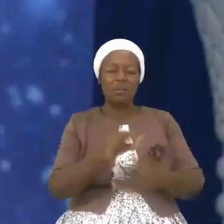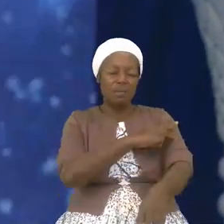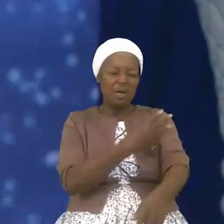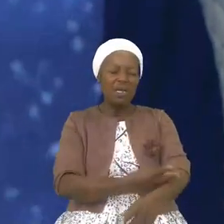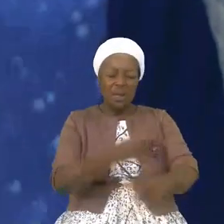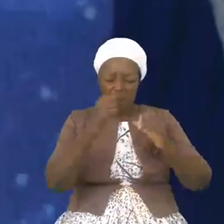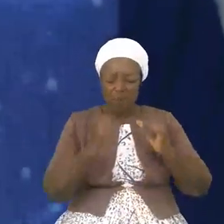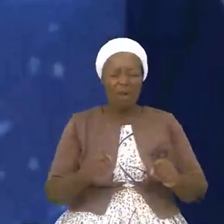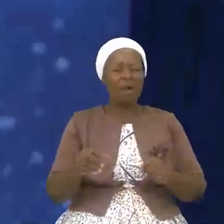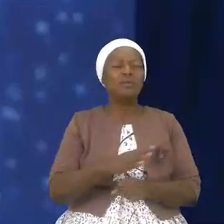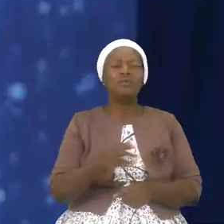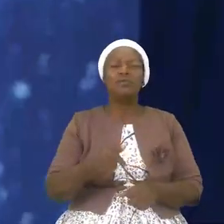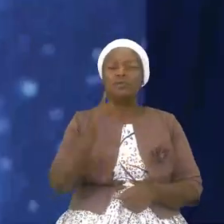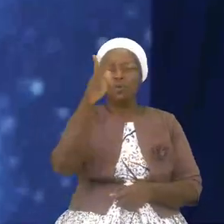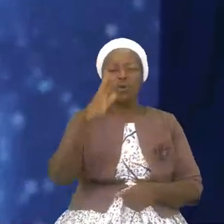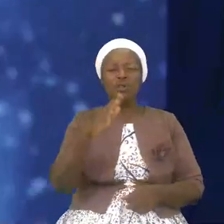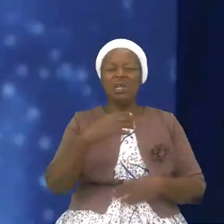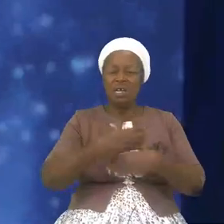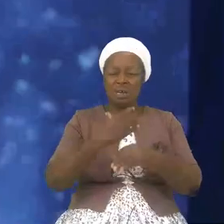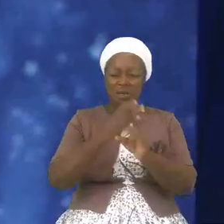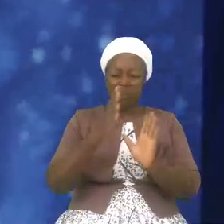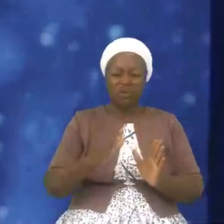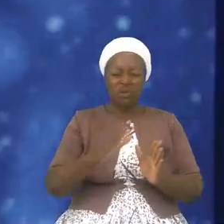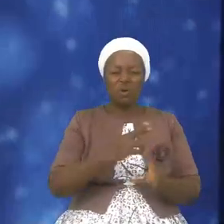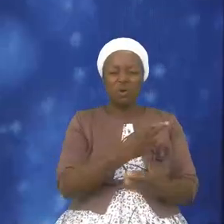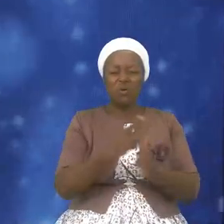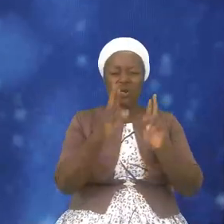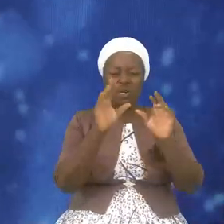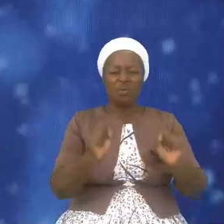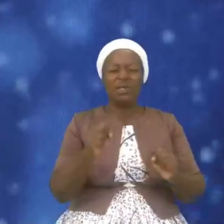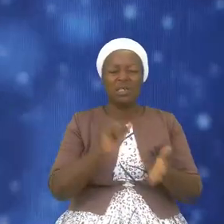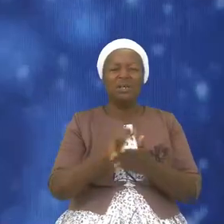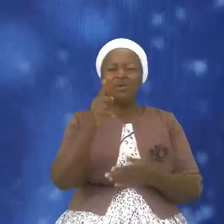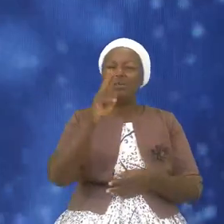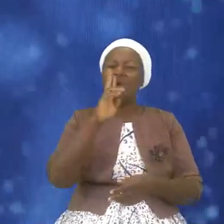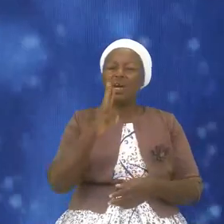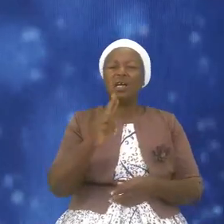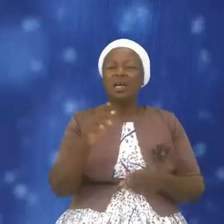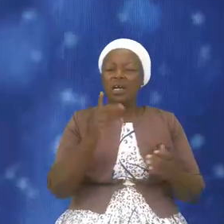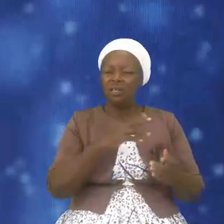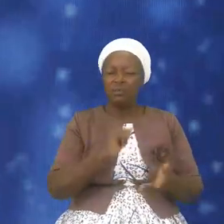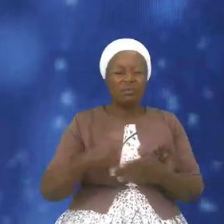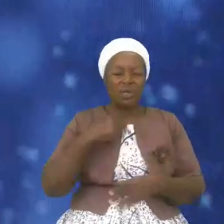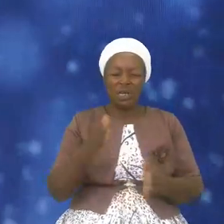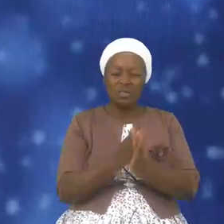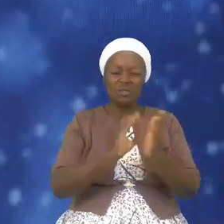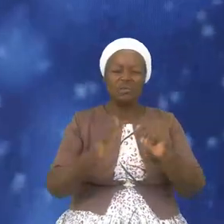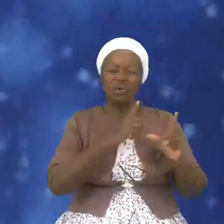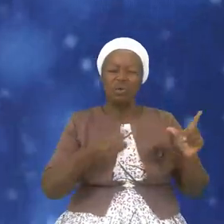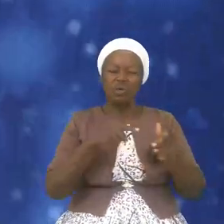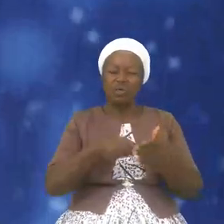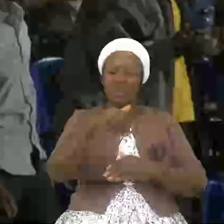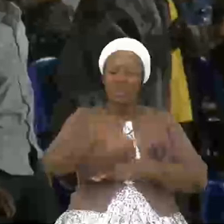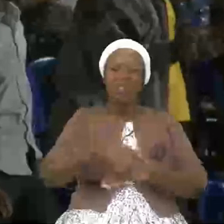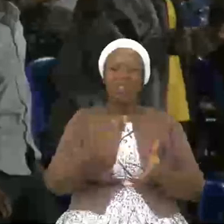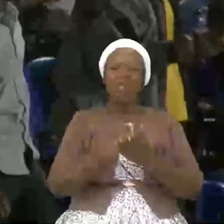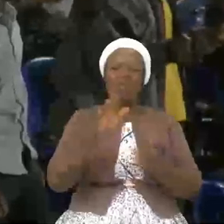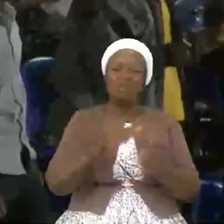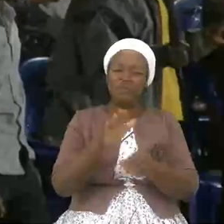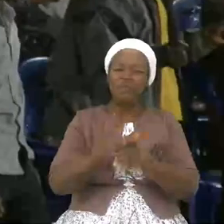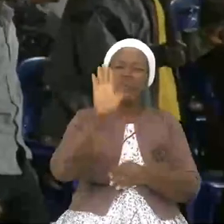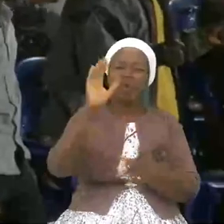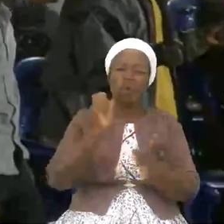un Dieu puissant, fort, créateur, rédempteur tu es. Nous demandons, Seigneur, ce soir, que tu accomplisses